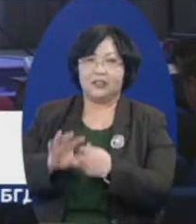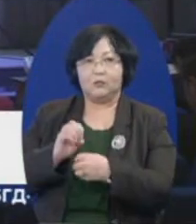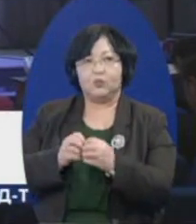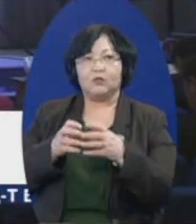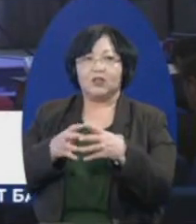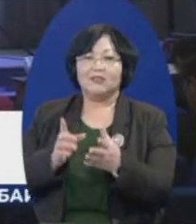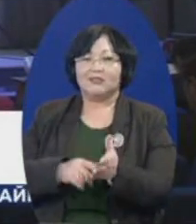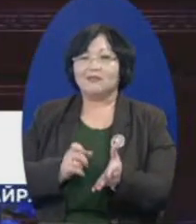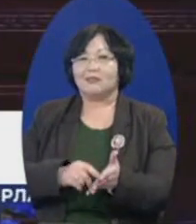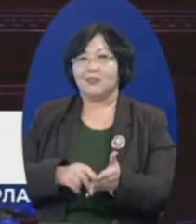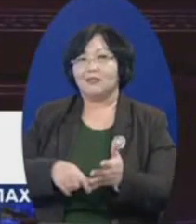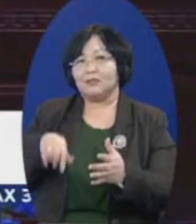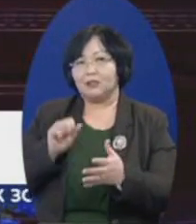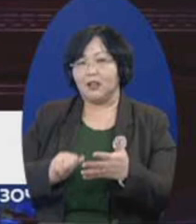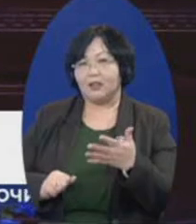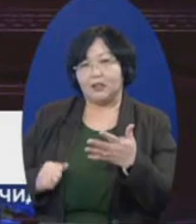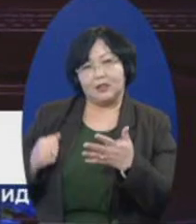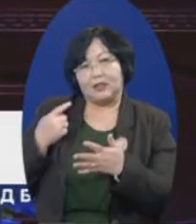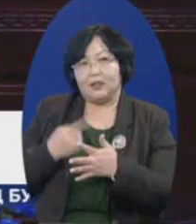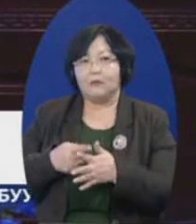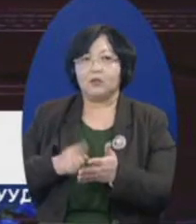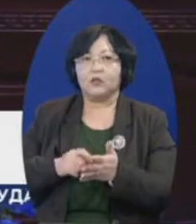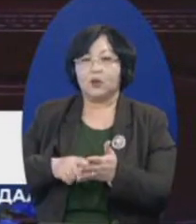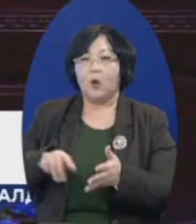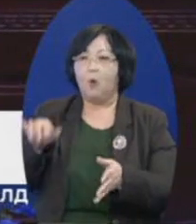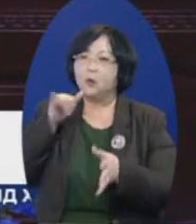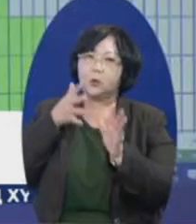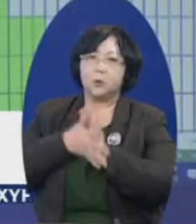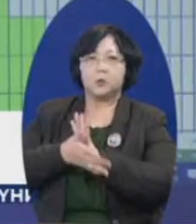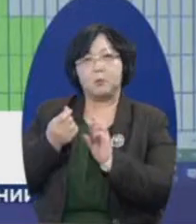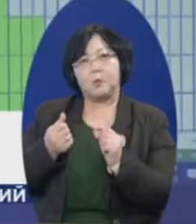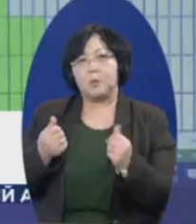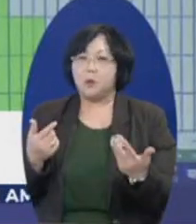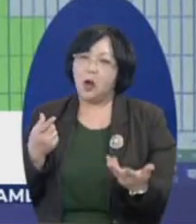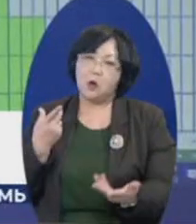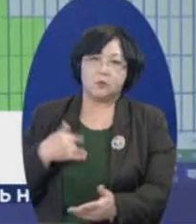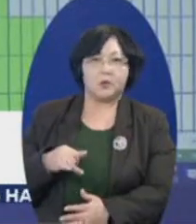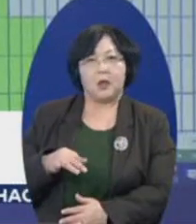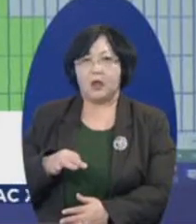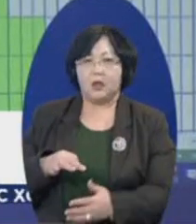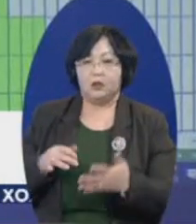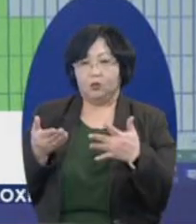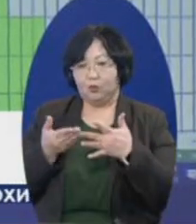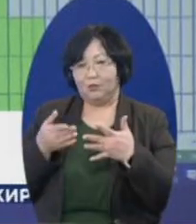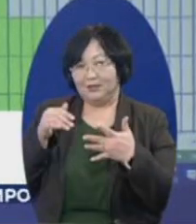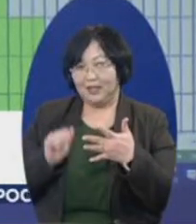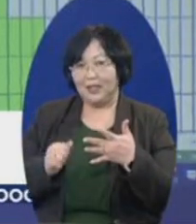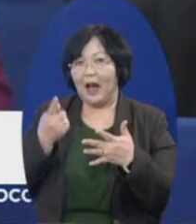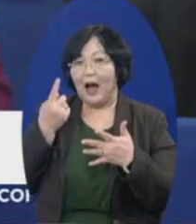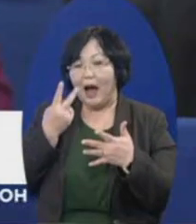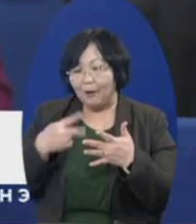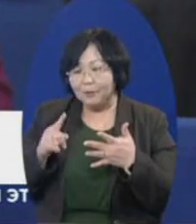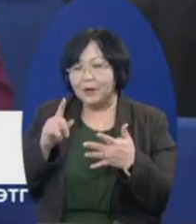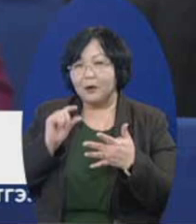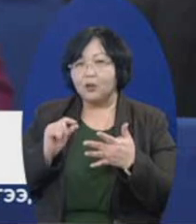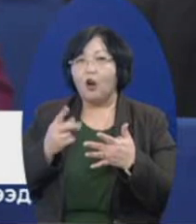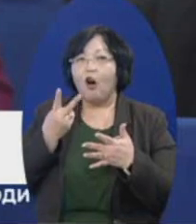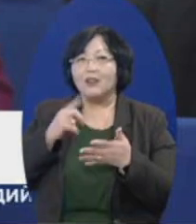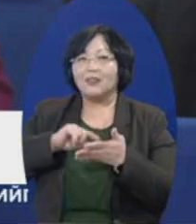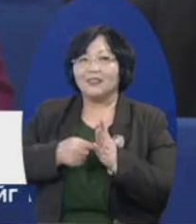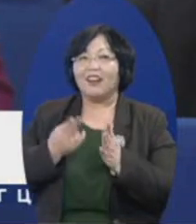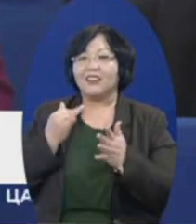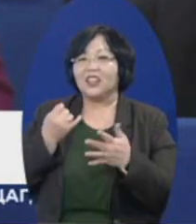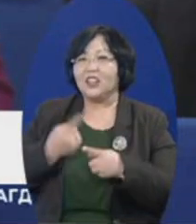тэтгэмжийг нэмэгдүүлэх асуудыг тавьхаар төсвийн бүр төсөө мөн гэдэг. За харин дундаж цалингаа хамгийн багадаа 2-5 мөнгөдөнгөө бол үйлдвэрлэл